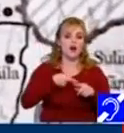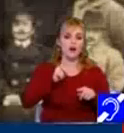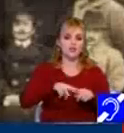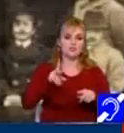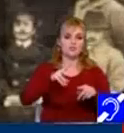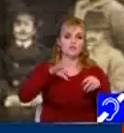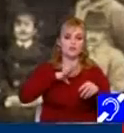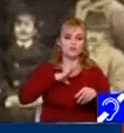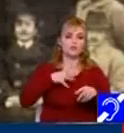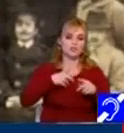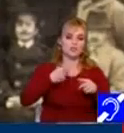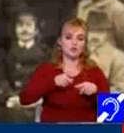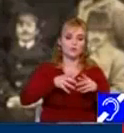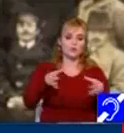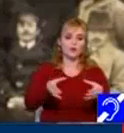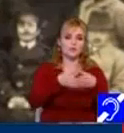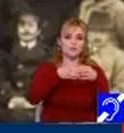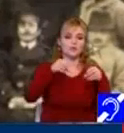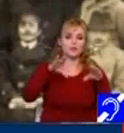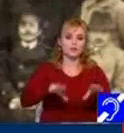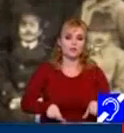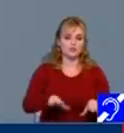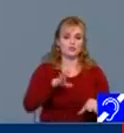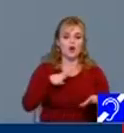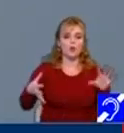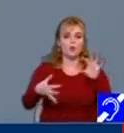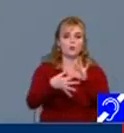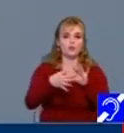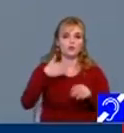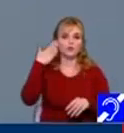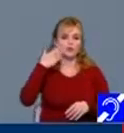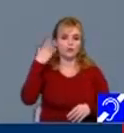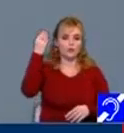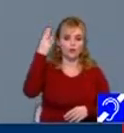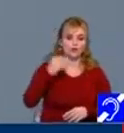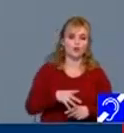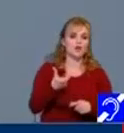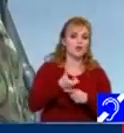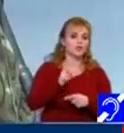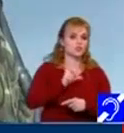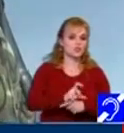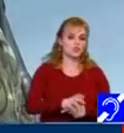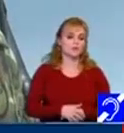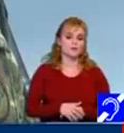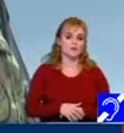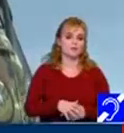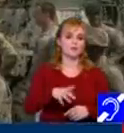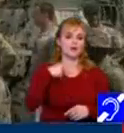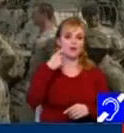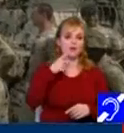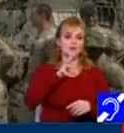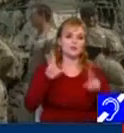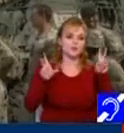mamă la 27 martie 1918. Cea mai recentă campanie marca TVR Moldova a fost România